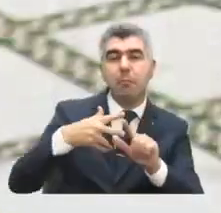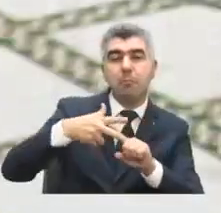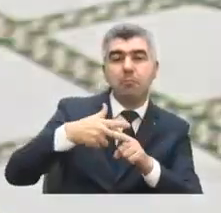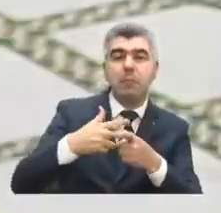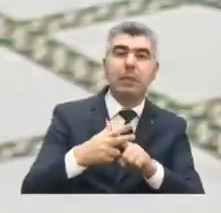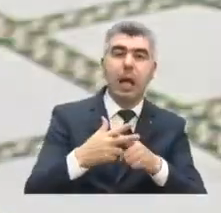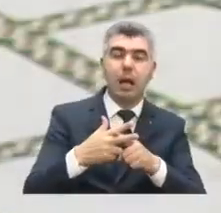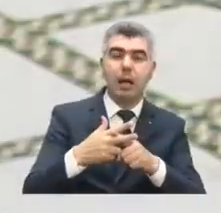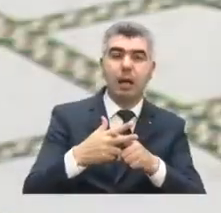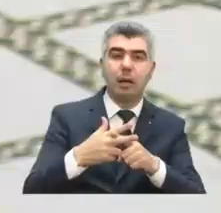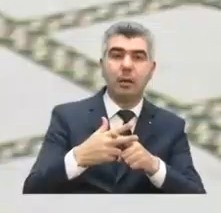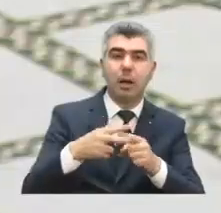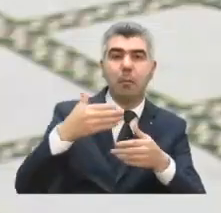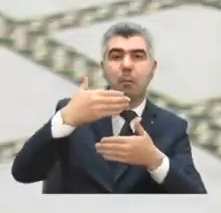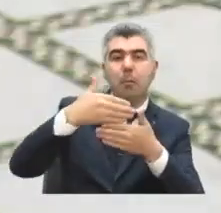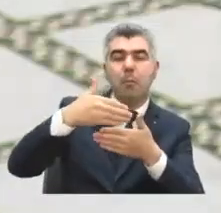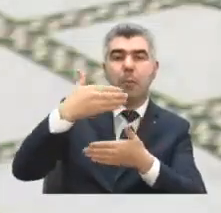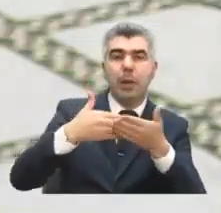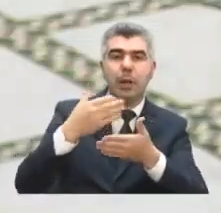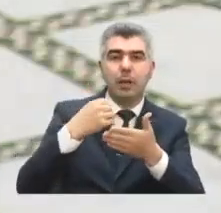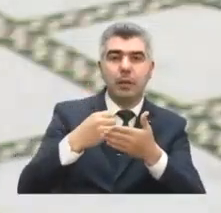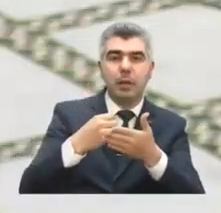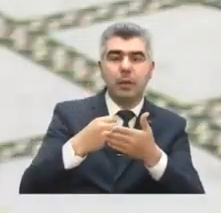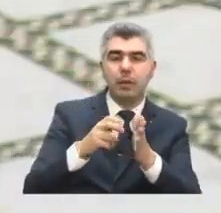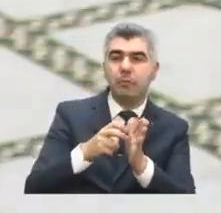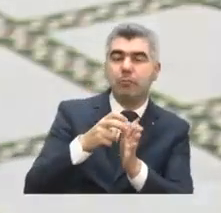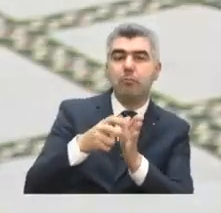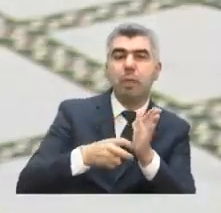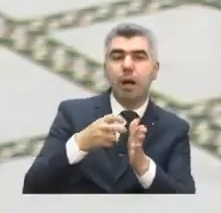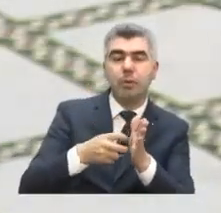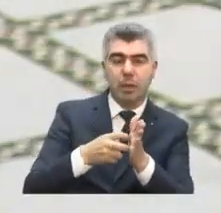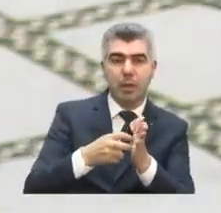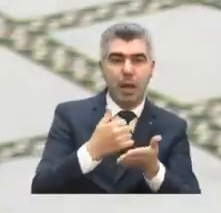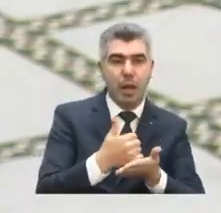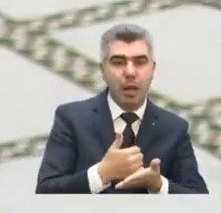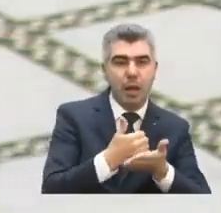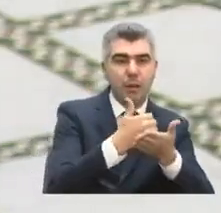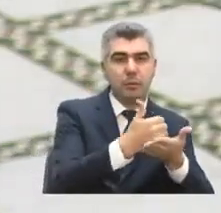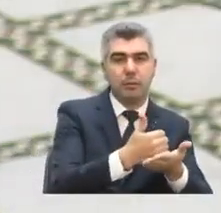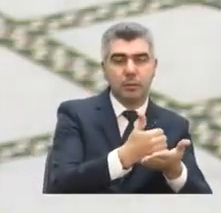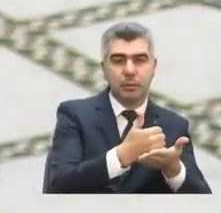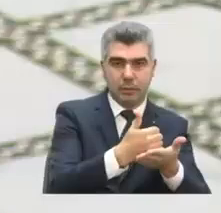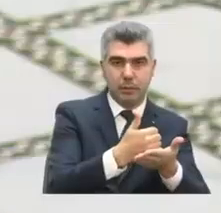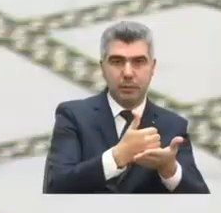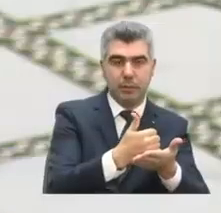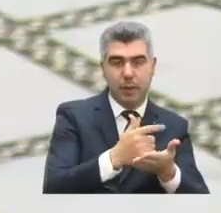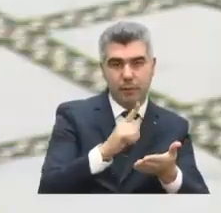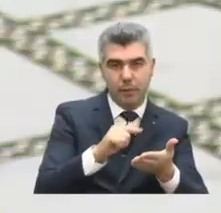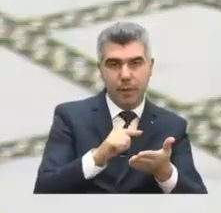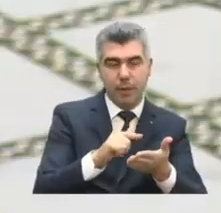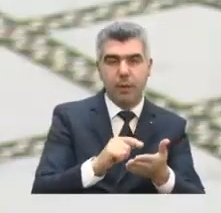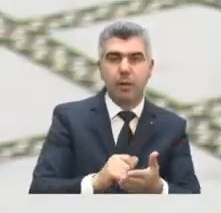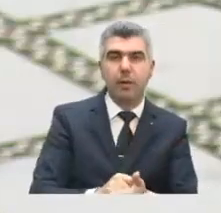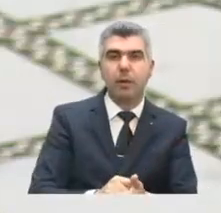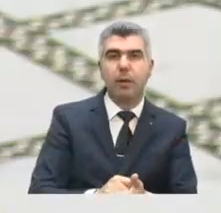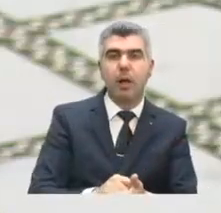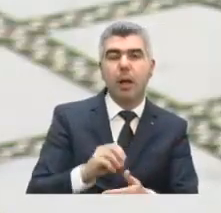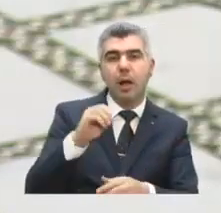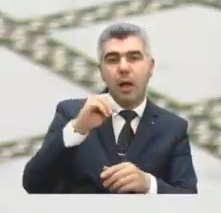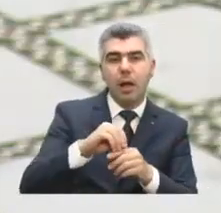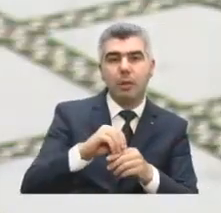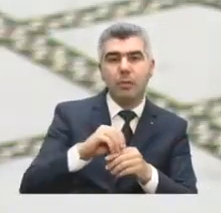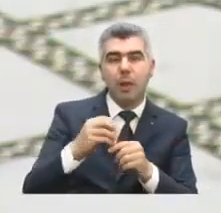لبناء العربات اللي غادي تمولوا بها المكتب السكك، المكتب الوطني للسكك الحديديه، ومن خلالها كذلك